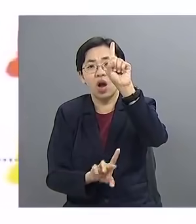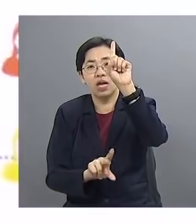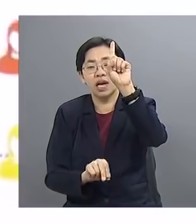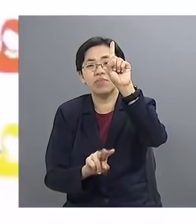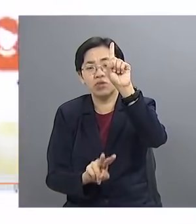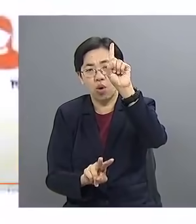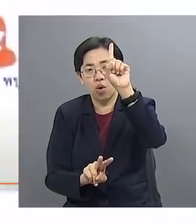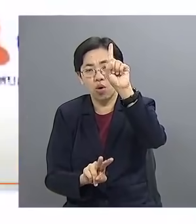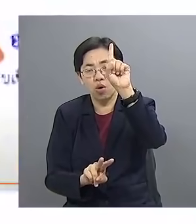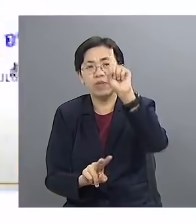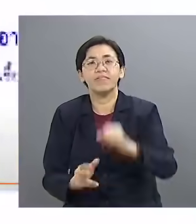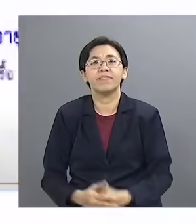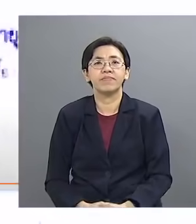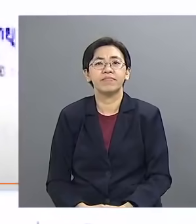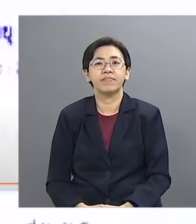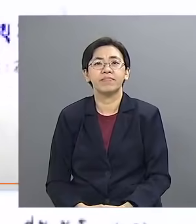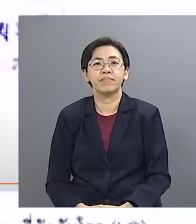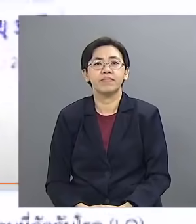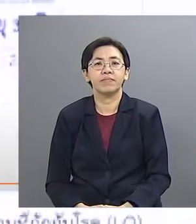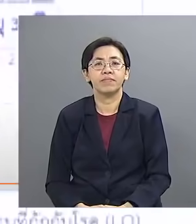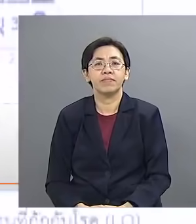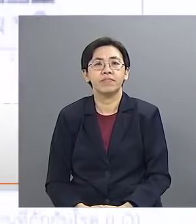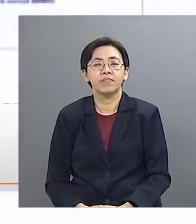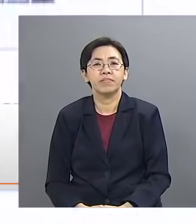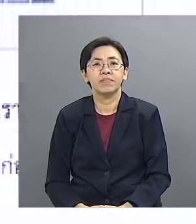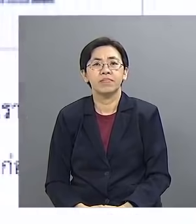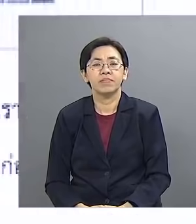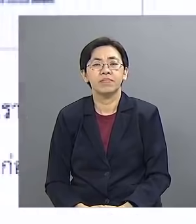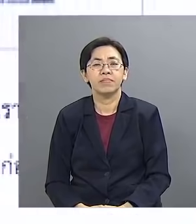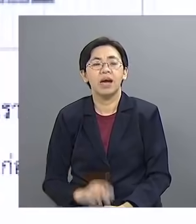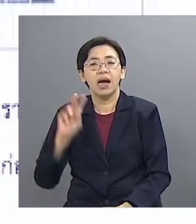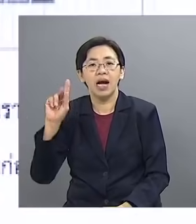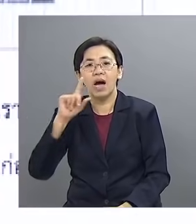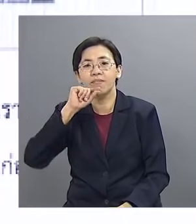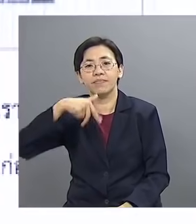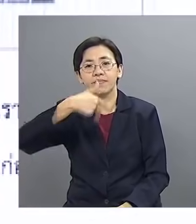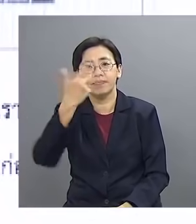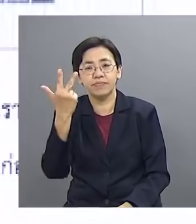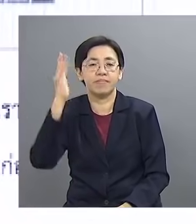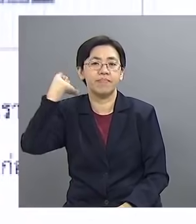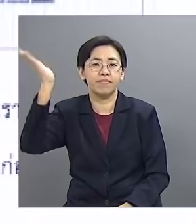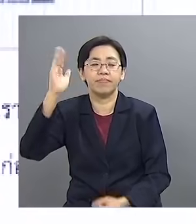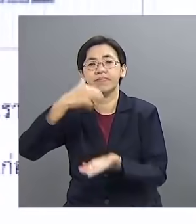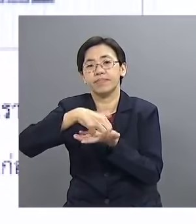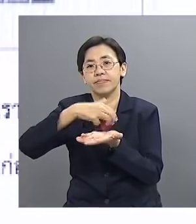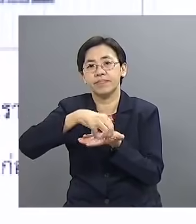กมัควันเสือคำไทย PBS รายงาน